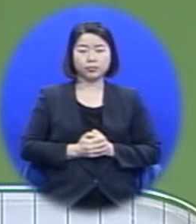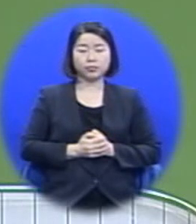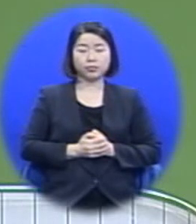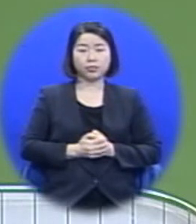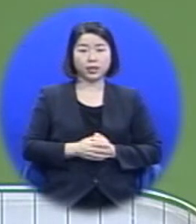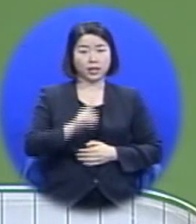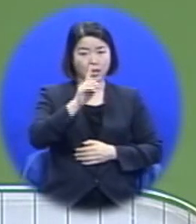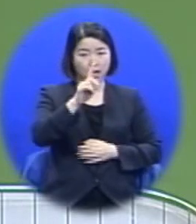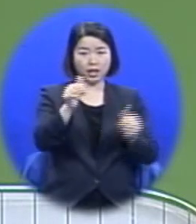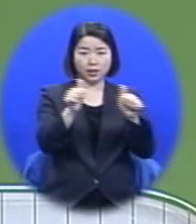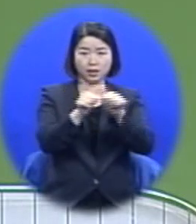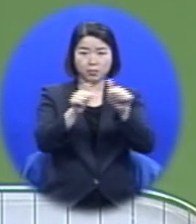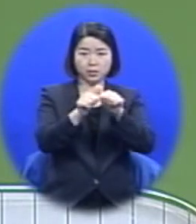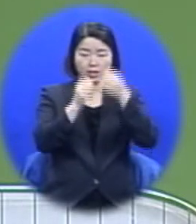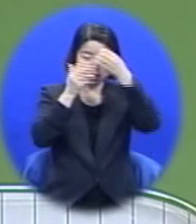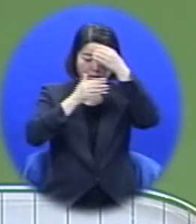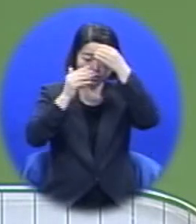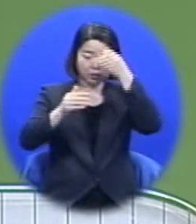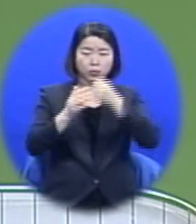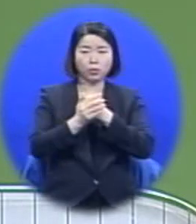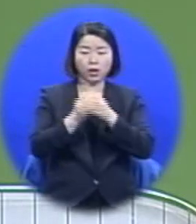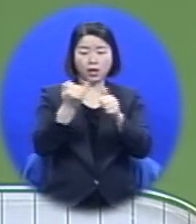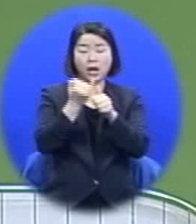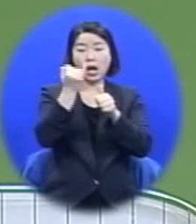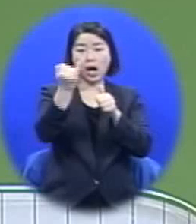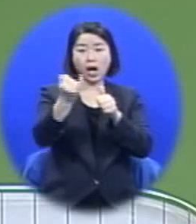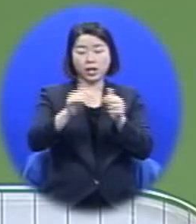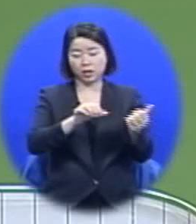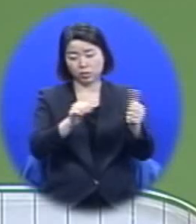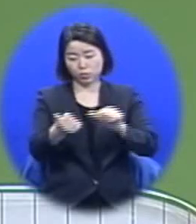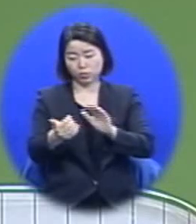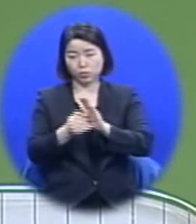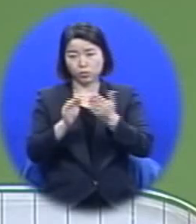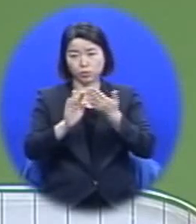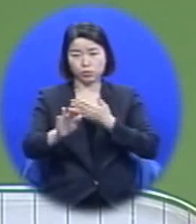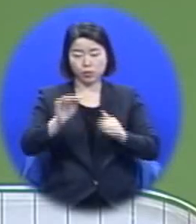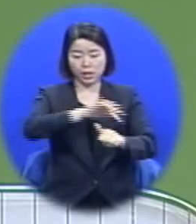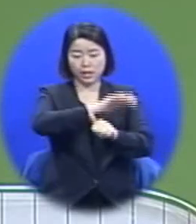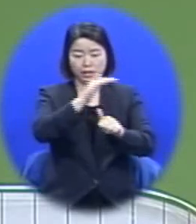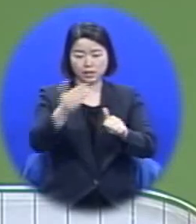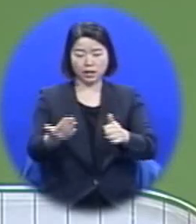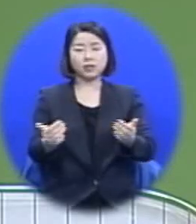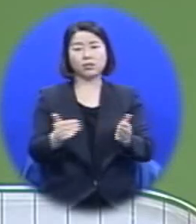한남자 성도가 아내가 세상을 떠나서 장래를 즐겼습니다